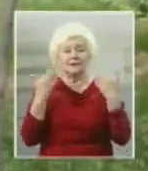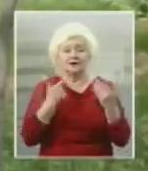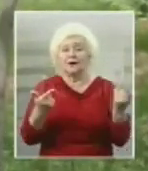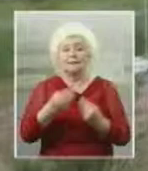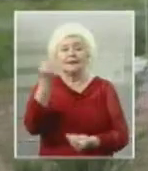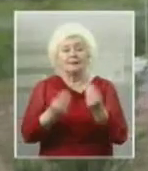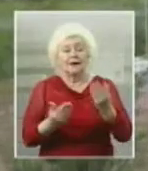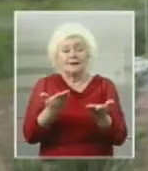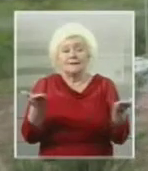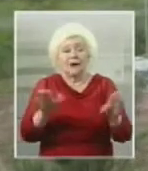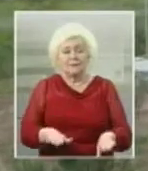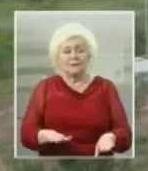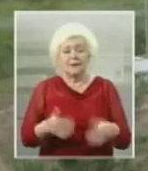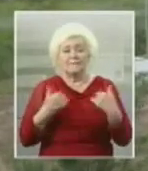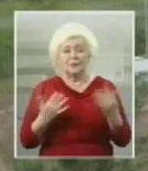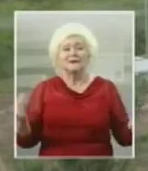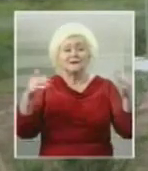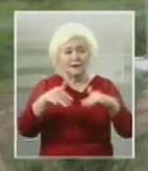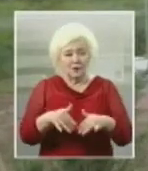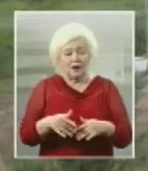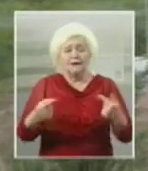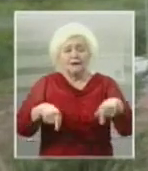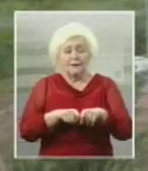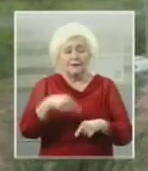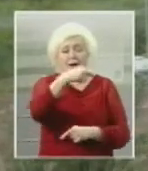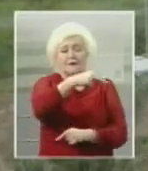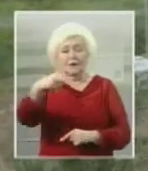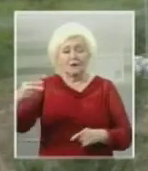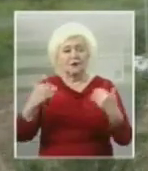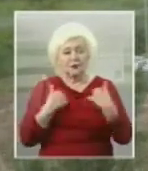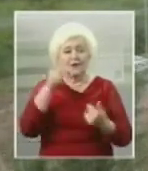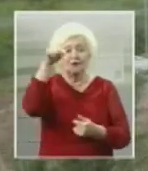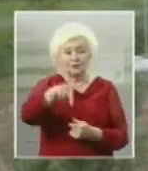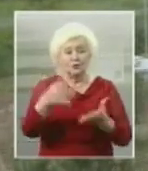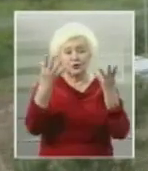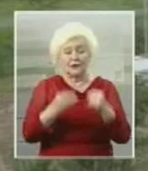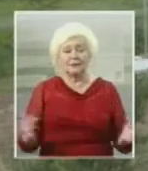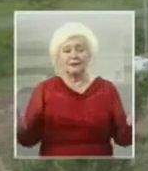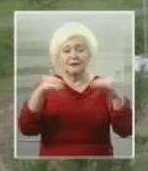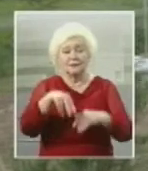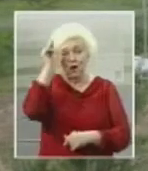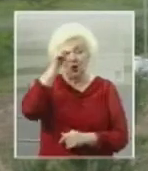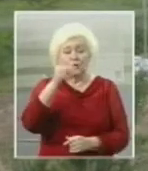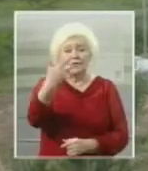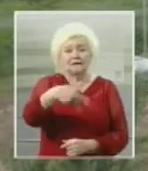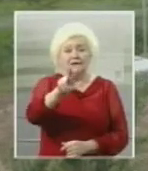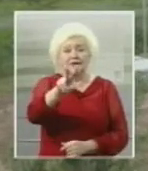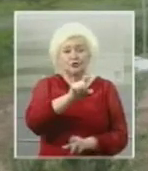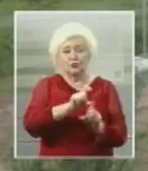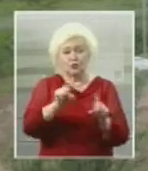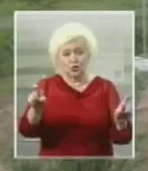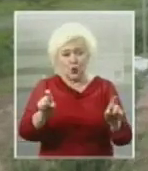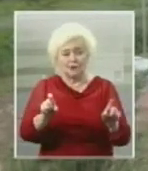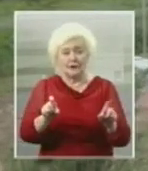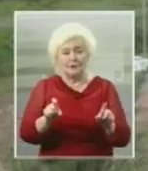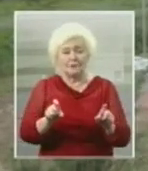Немає місця. Ми зібрались, також паралельно з нами в той же день збирались учні з 32-ї школи, також